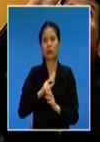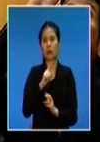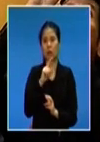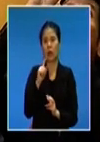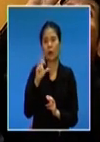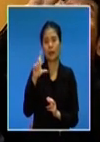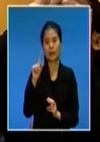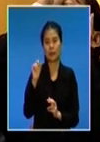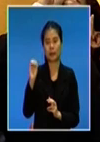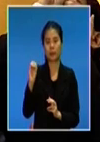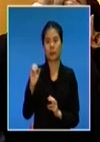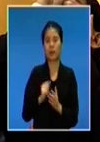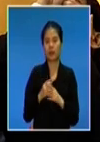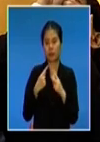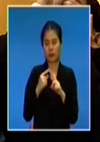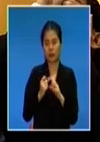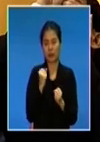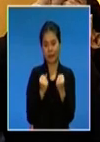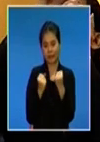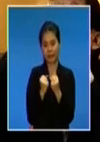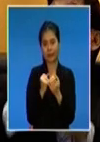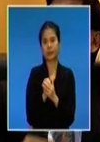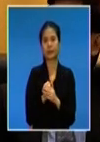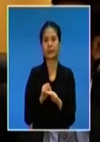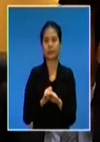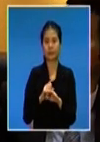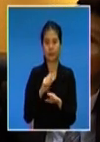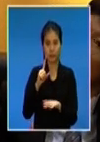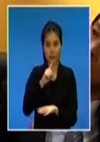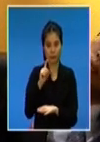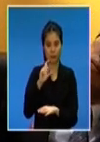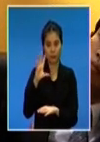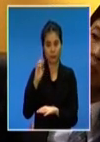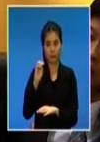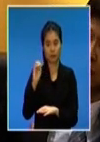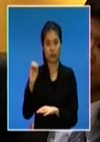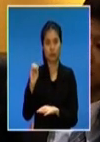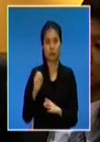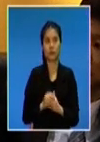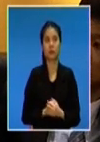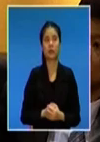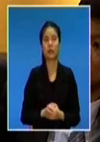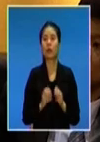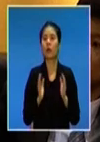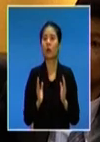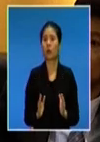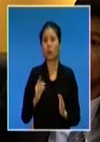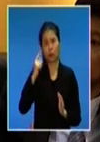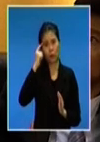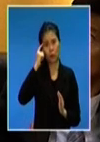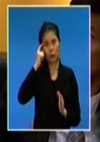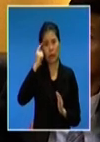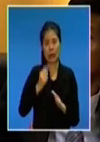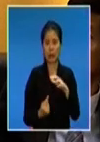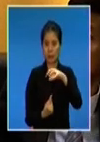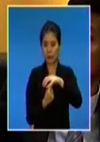หมดแต่ว่าปลอดภัยเพราะเดิมเนี่ยที่ลอยลงไปในความเร็ว140แต่พอคนรู้ว่าสายไปพัทยาเนี่ยมีความตรวจจับ